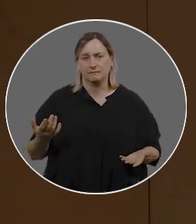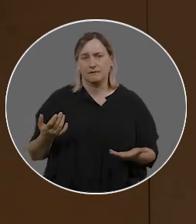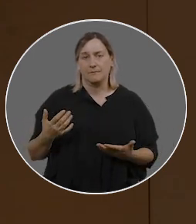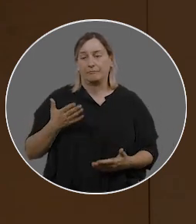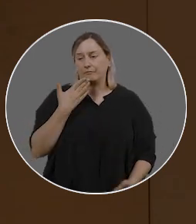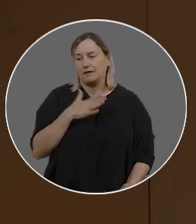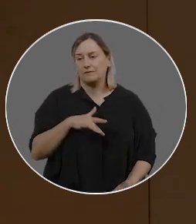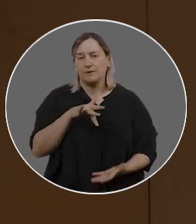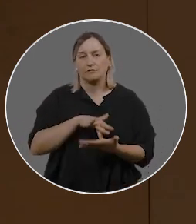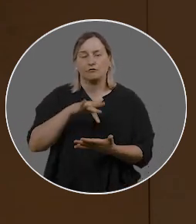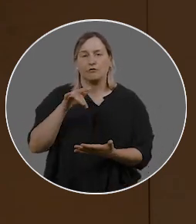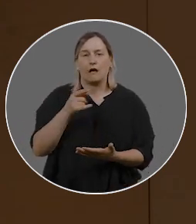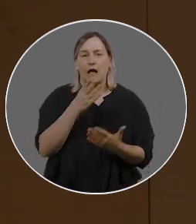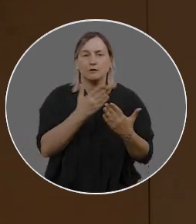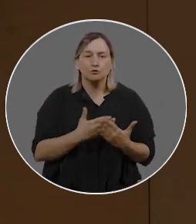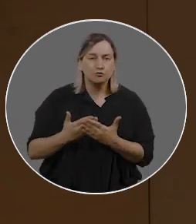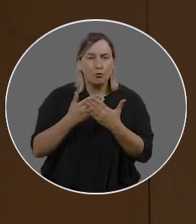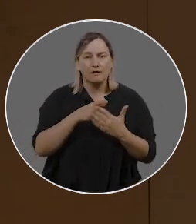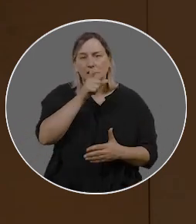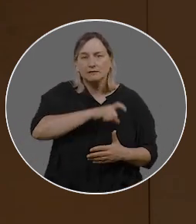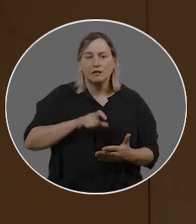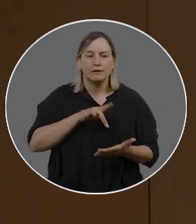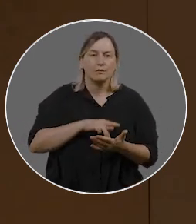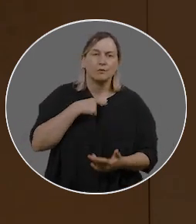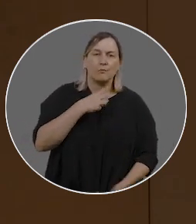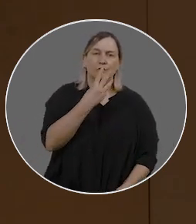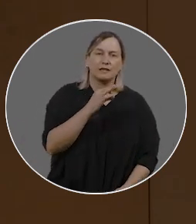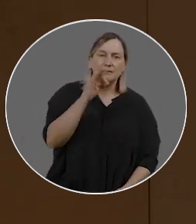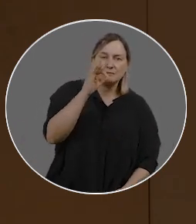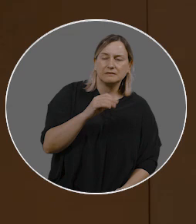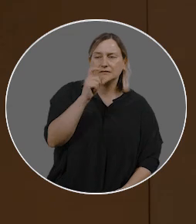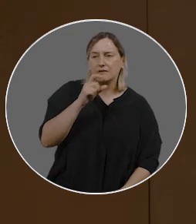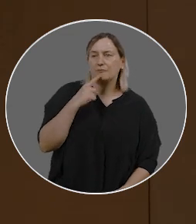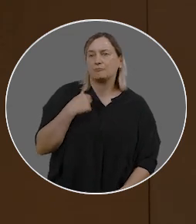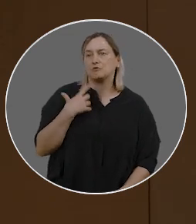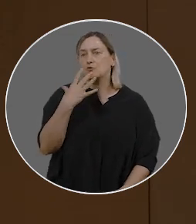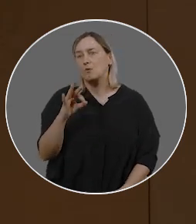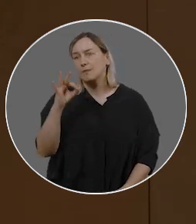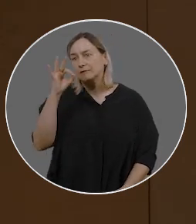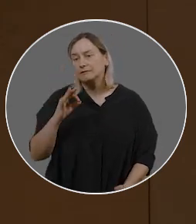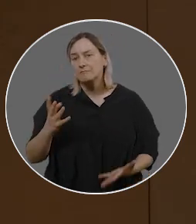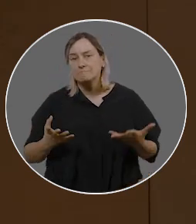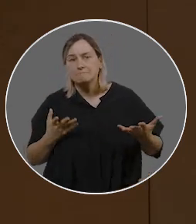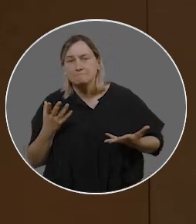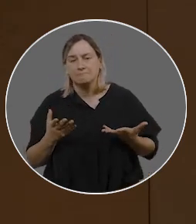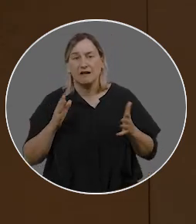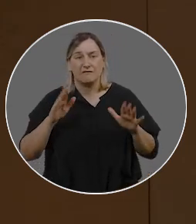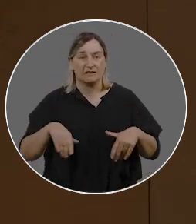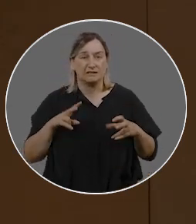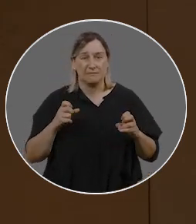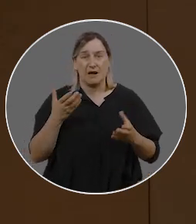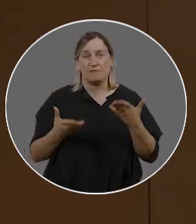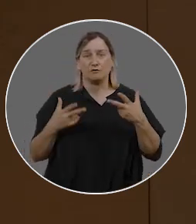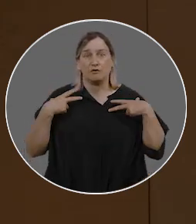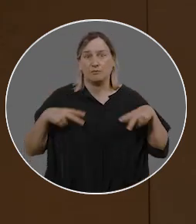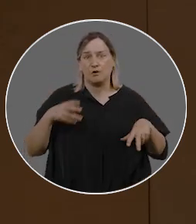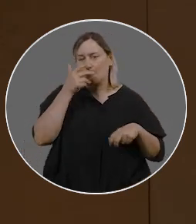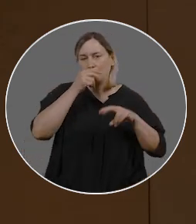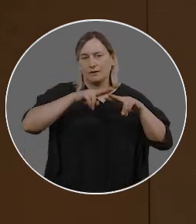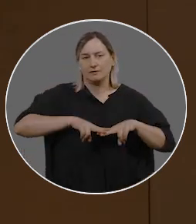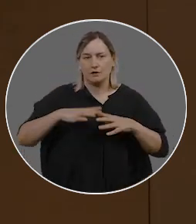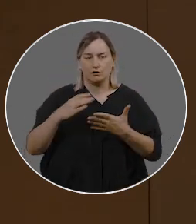Sembla que hi ha estudis, hi ha gent que diu un 30%, hi ha gent que diu un 50%. La qüestió és que l'avaluació automàtica no ho pot analitzar